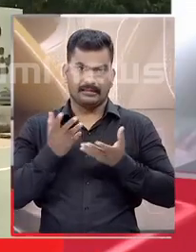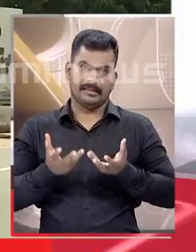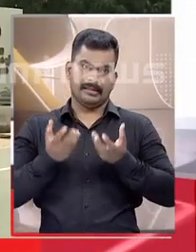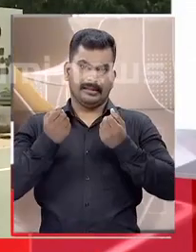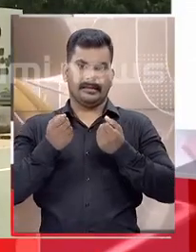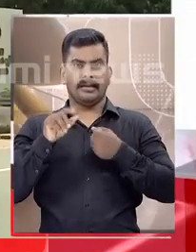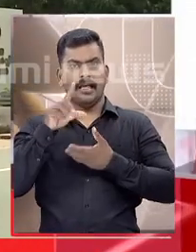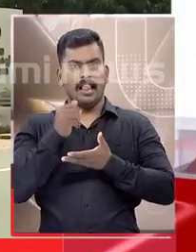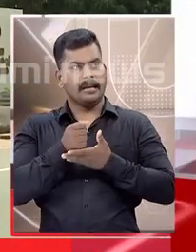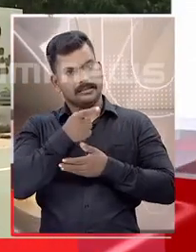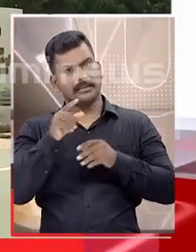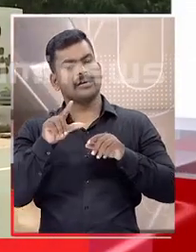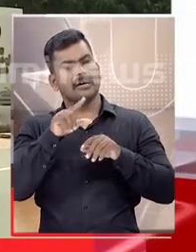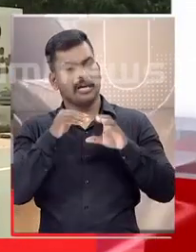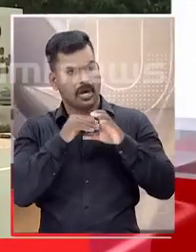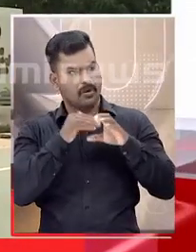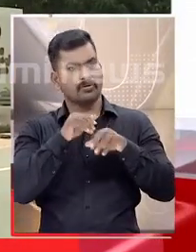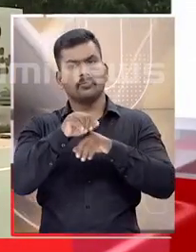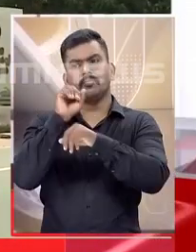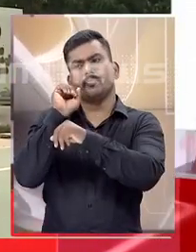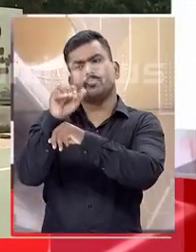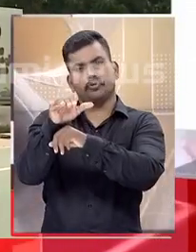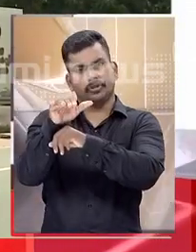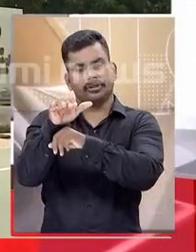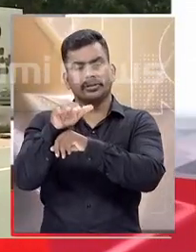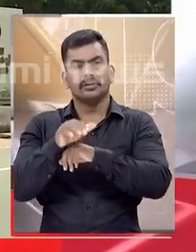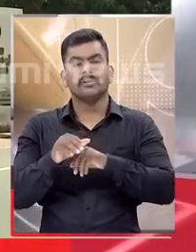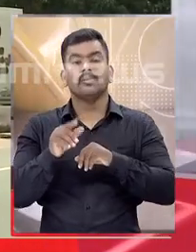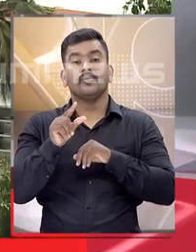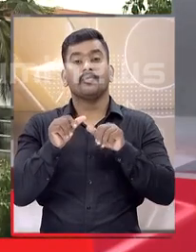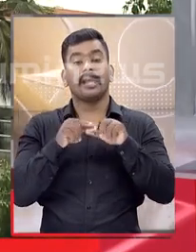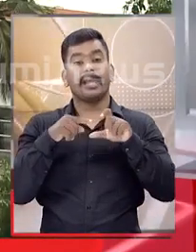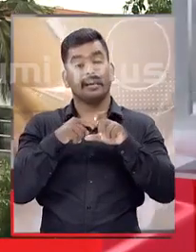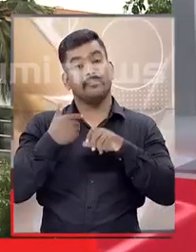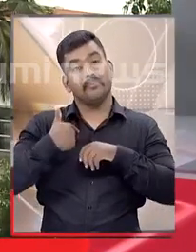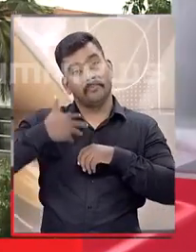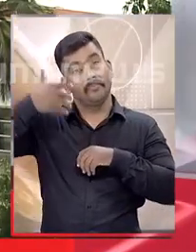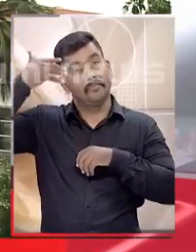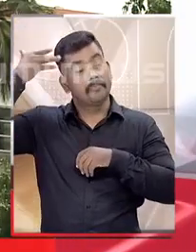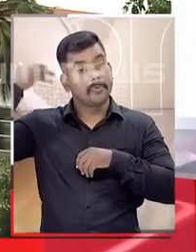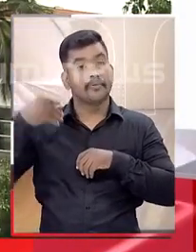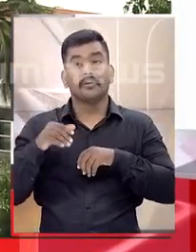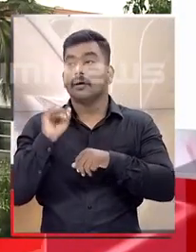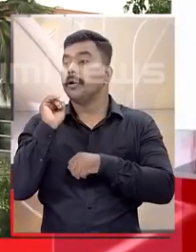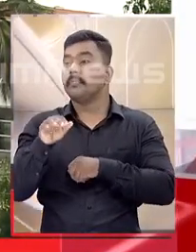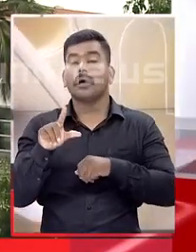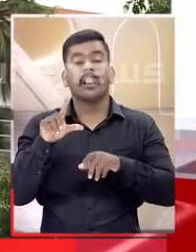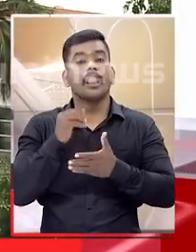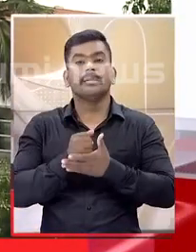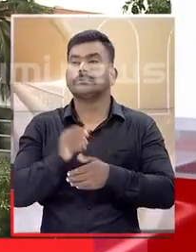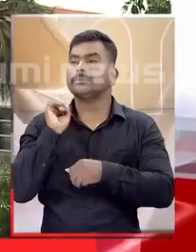നിന്ന് കേന്ദ്രീകൃത രീതിയിൽ കൊടുക്കുക, അവിടുന്ന് പോസ്റ്റിൽ അയച്ചു കൊടുക്കുക. ജൂലൈ ഓഗസ്റ്റ് സെപ്റ്റംബർ മാസത്തിലെ കൊടുക്കാൻ